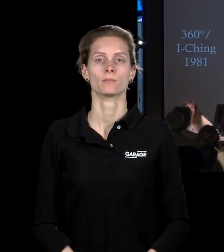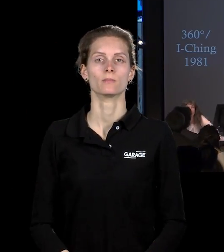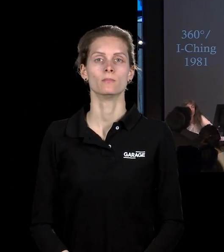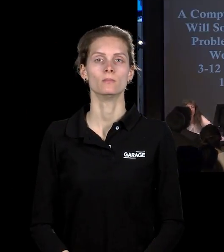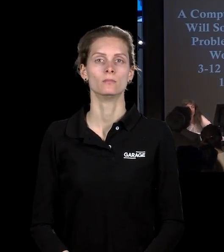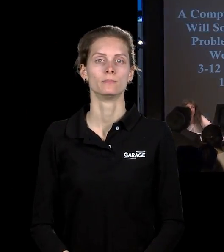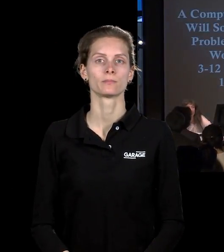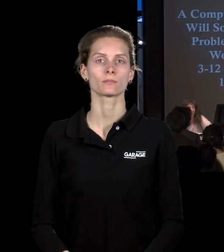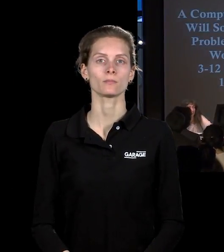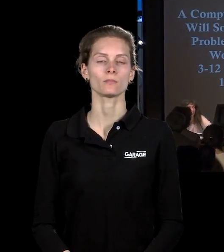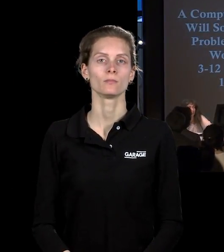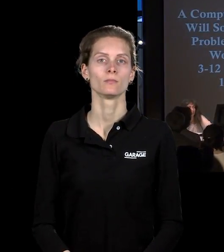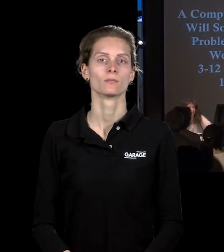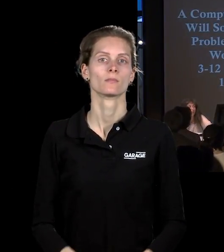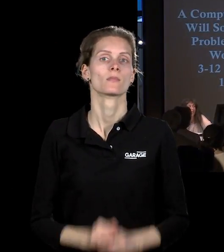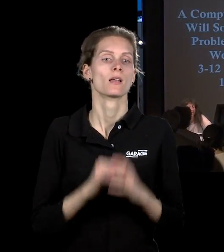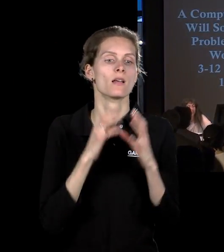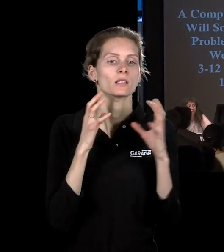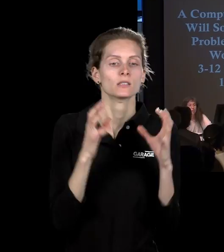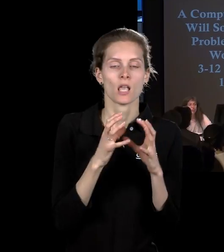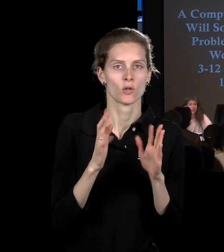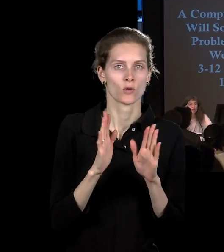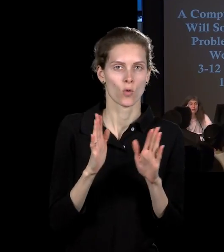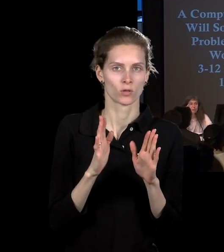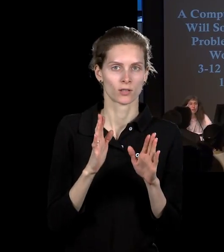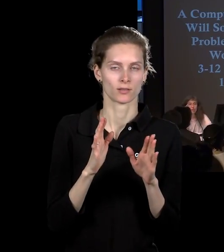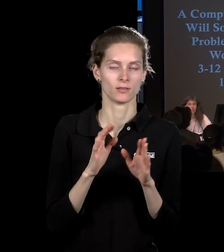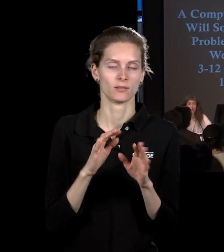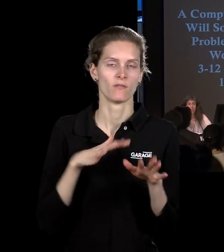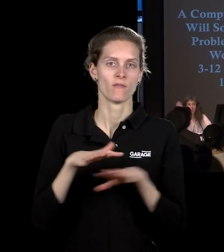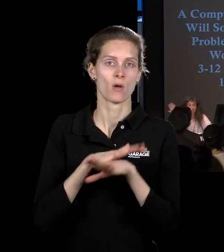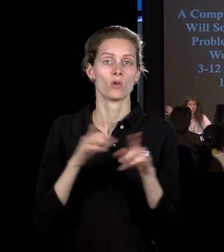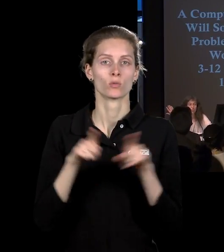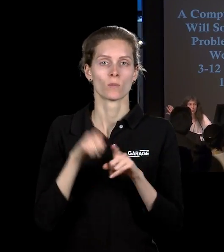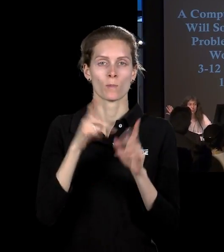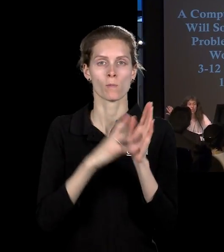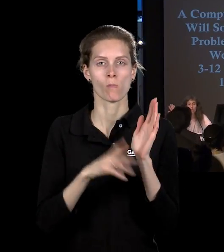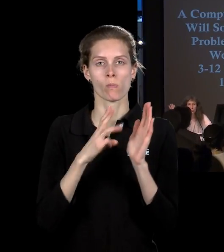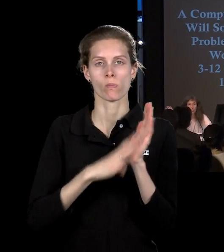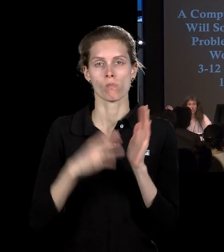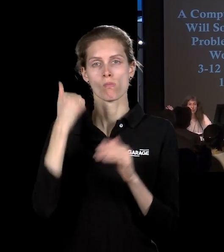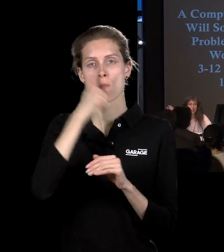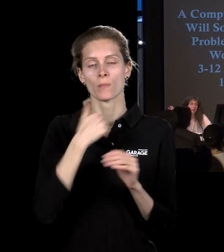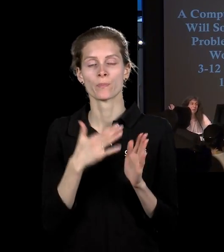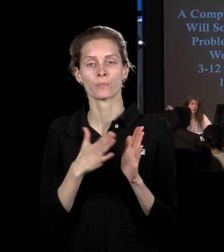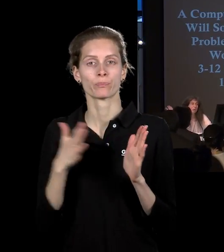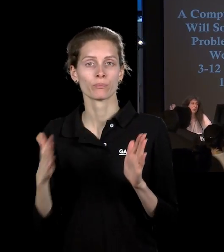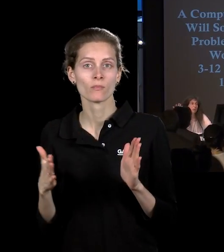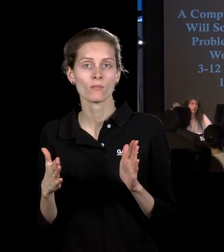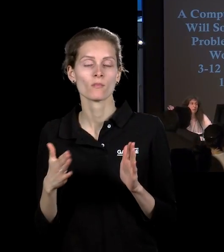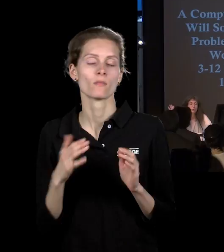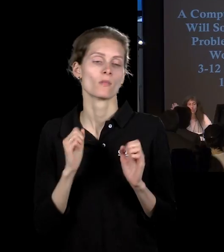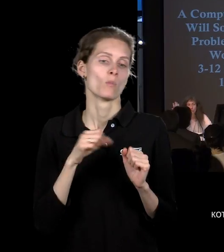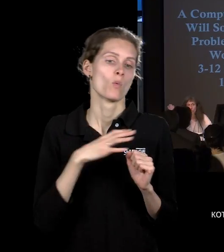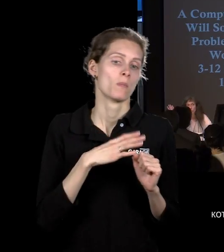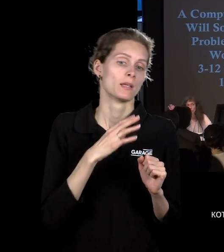но при этом не зафиксировано в это пространство. И тоже 80-е годы такая вот, что такое-то может быть? Это может быть и дзин, а может